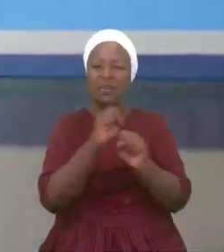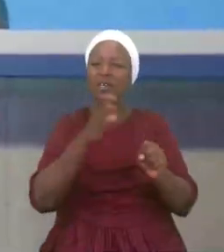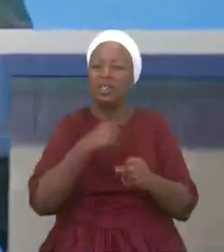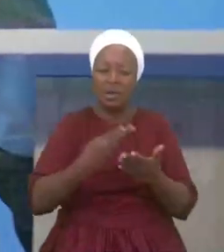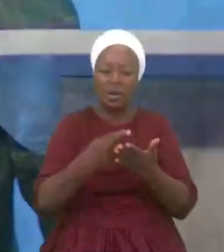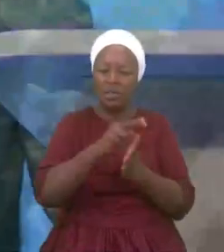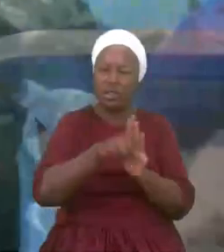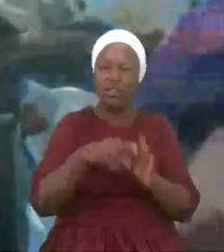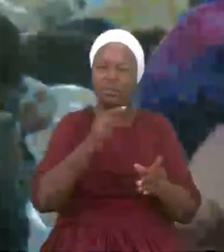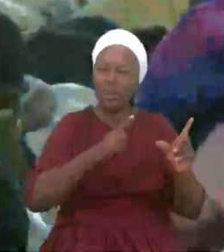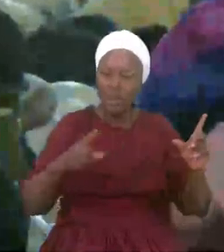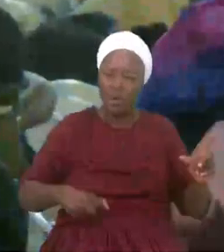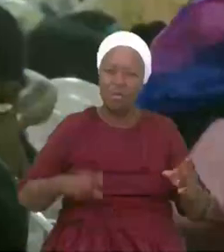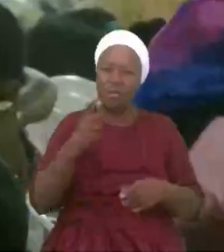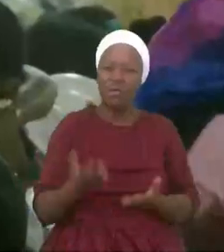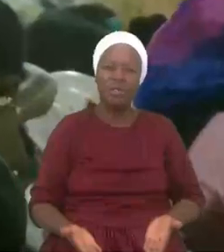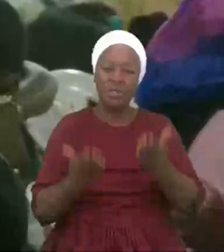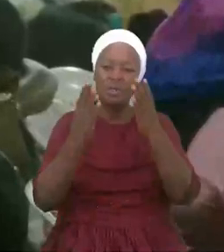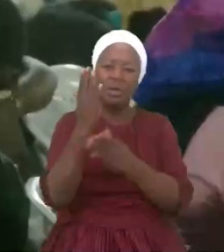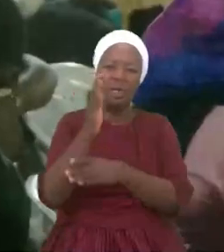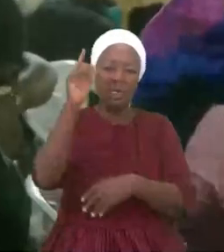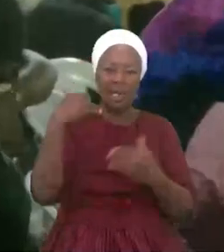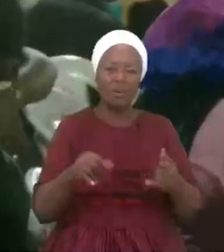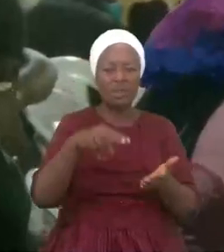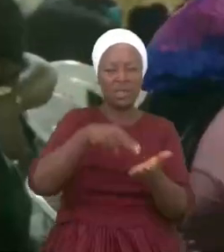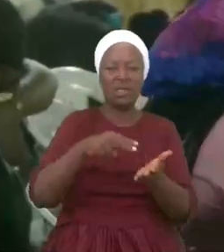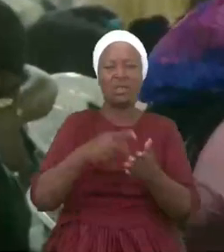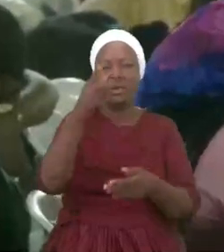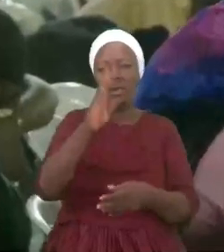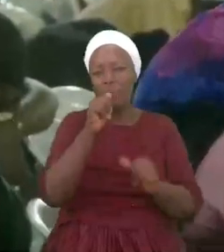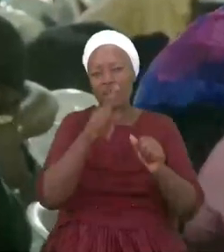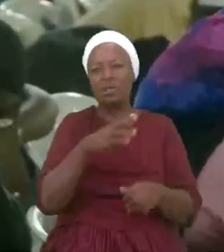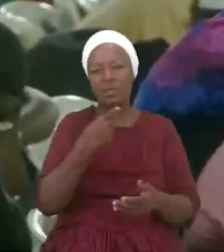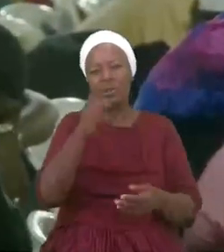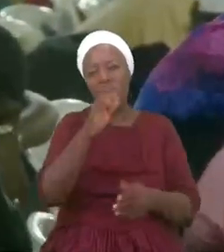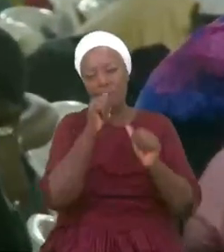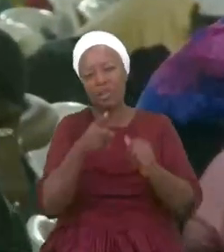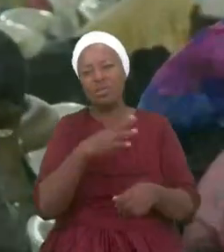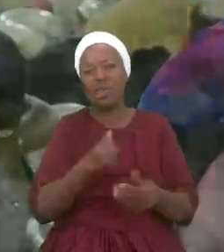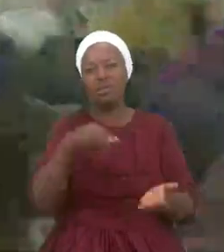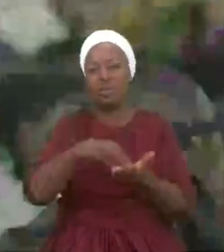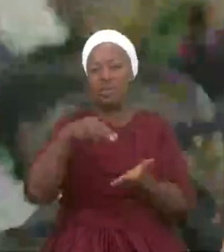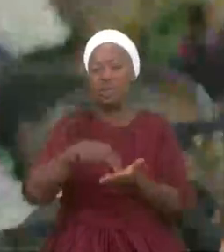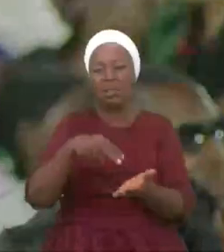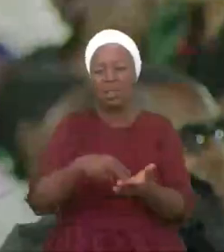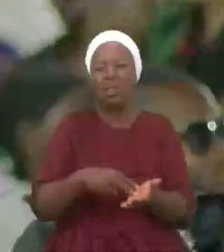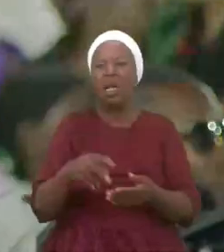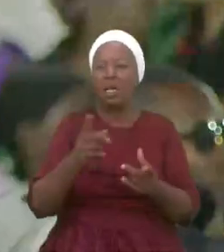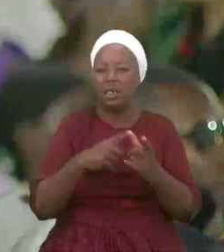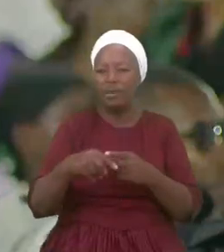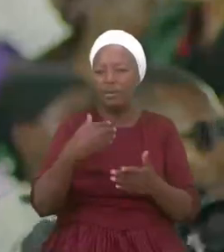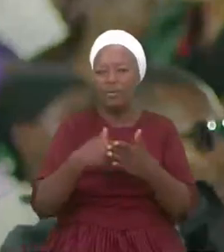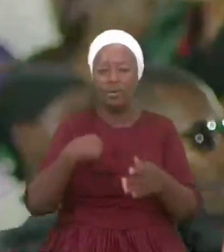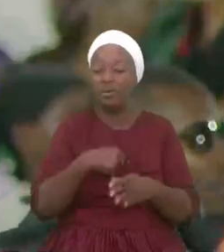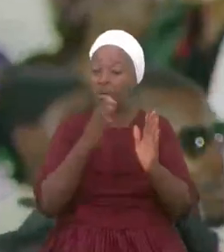tous mes péchés derrière moi et j'ai le salut la justice du Seigneur si tu lèves la main tu te mets debout que